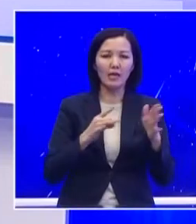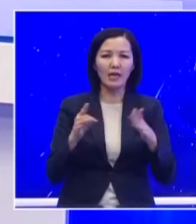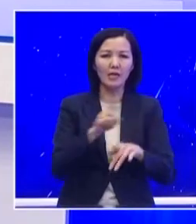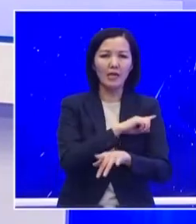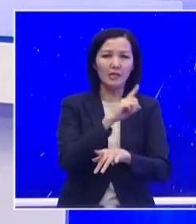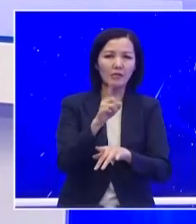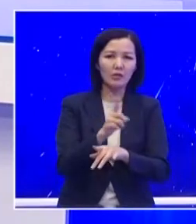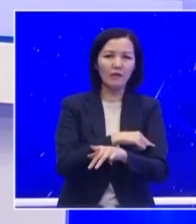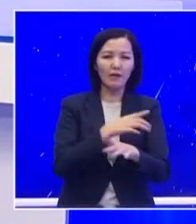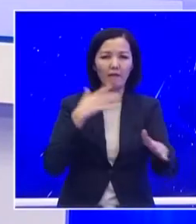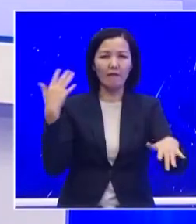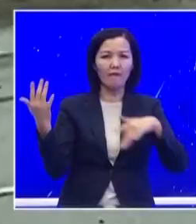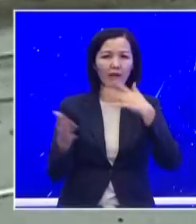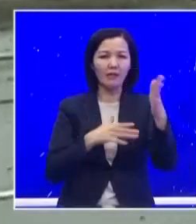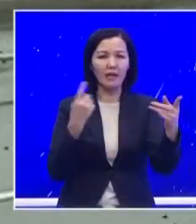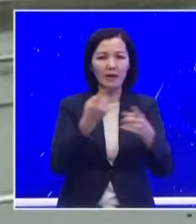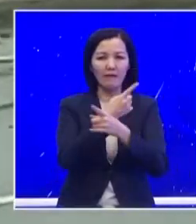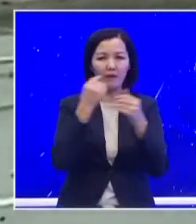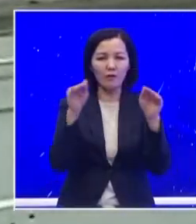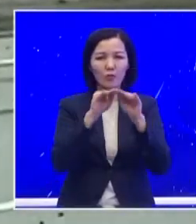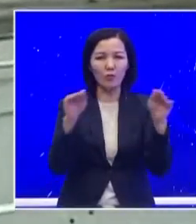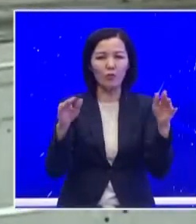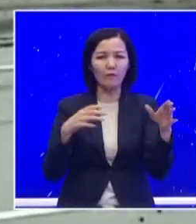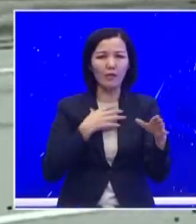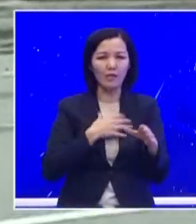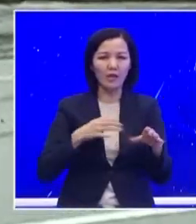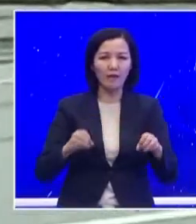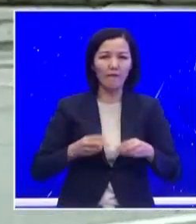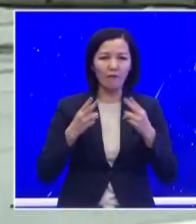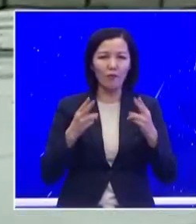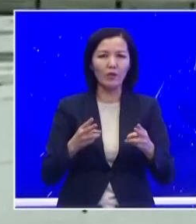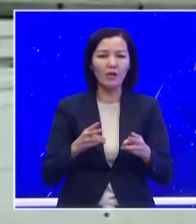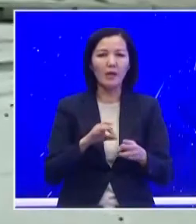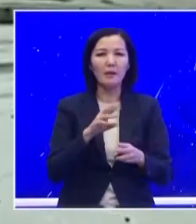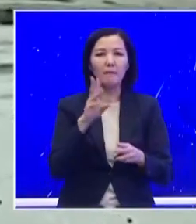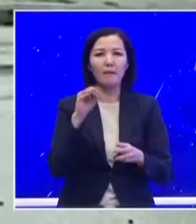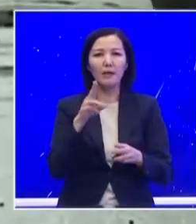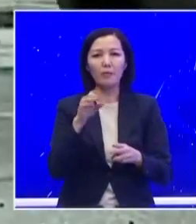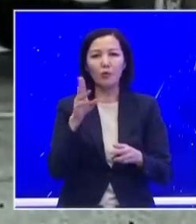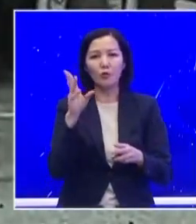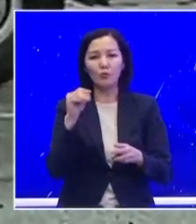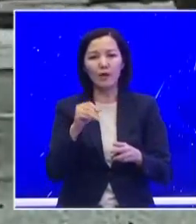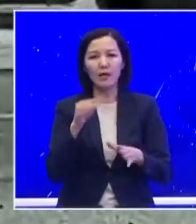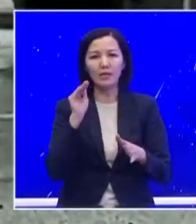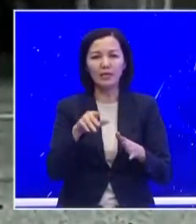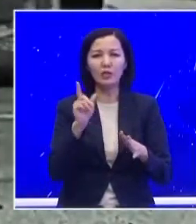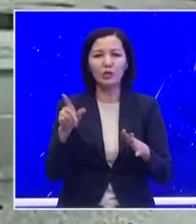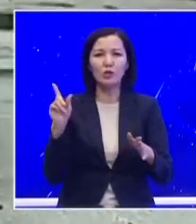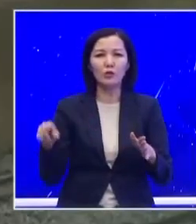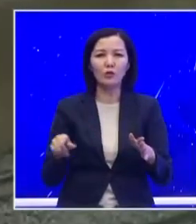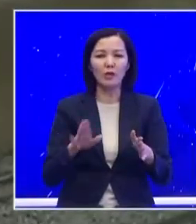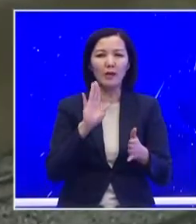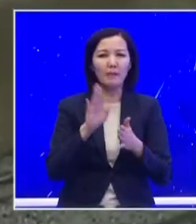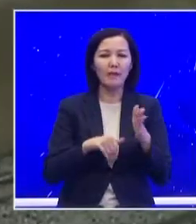страны из-за шквалистого ветра объявлен оранжевый уровень тревоги. На севере, в муниципалитетах Порту и Брага, тысячи людей оказались